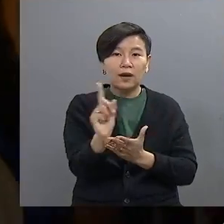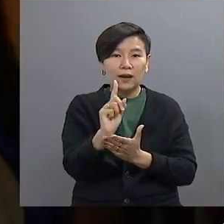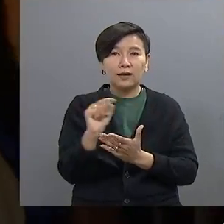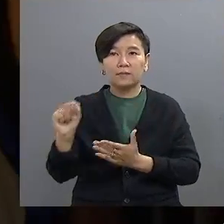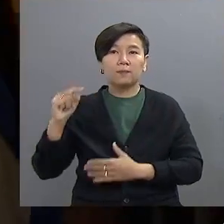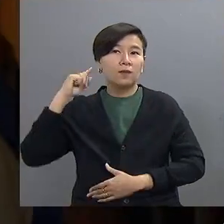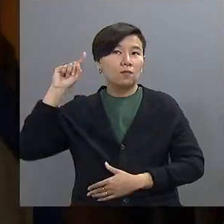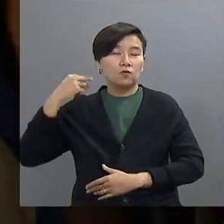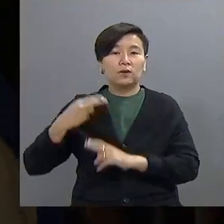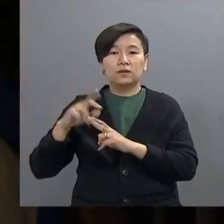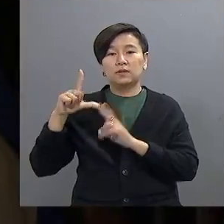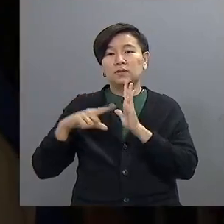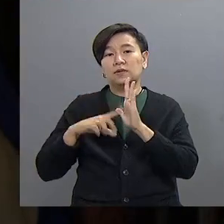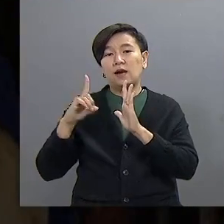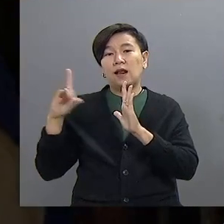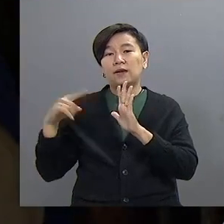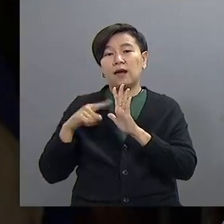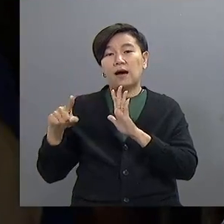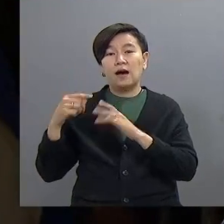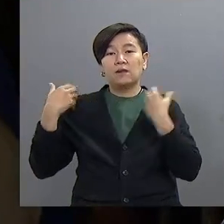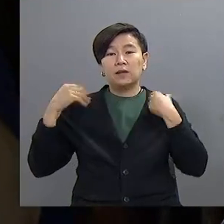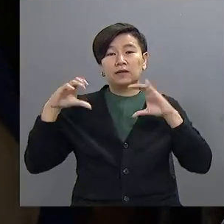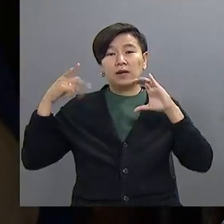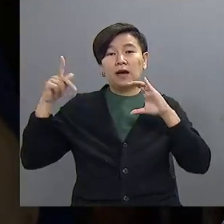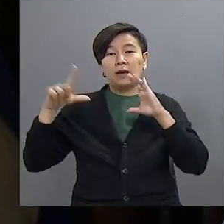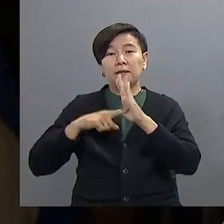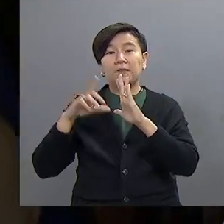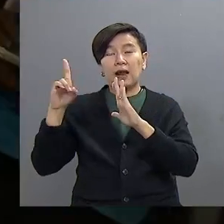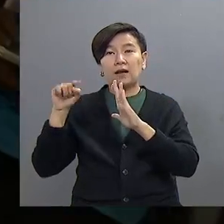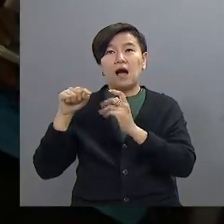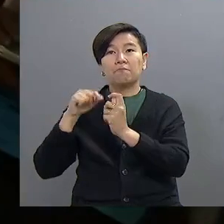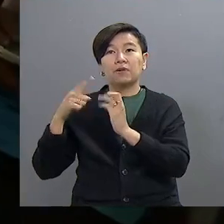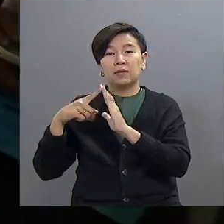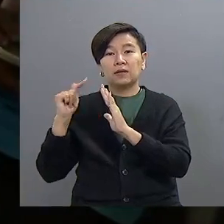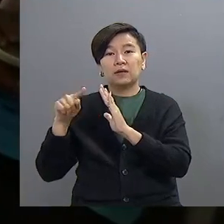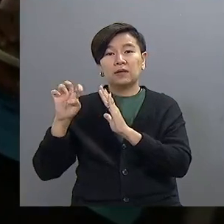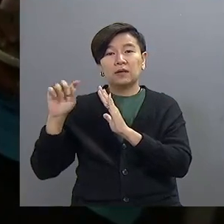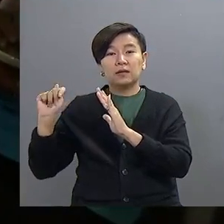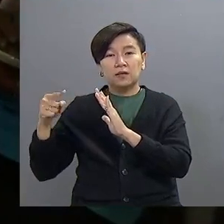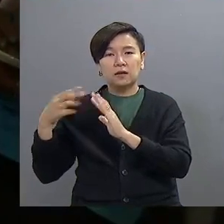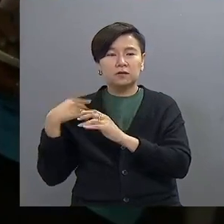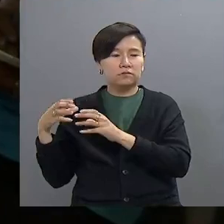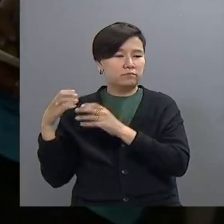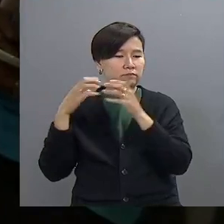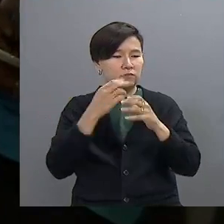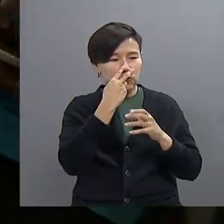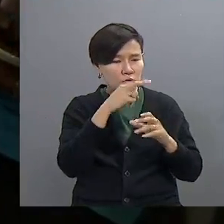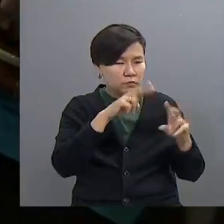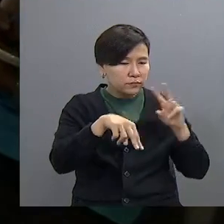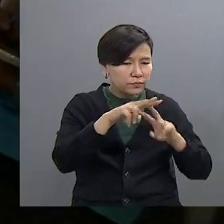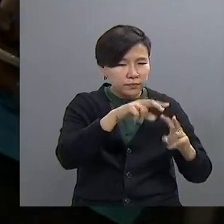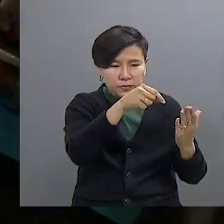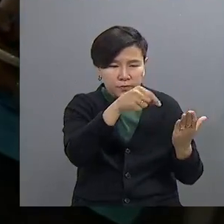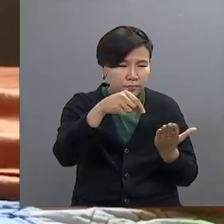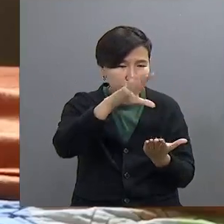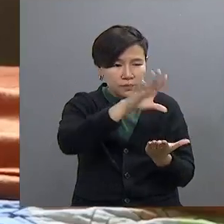หนองบัวค่ะเป็นปลัดอำเภอเทิงท่านก็ลงพื้นที่ไปสำรวจแล้วก็หาแนวทางช่วยเหลือครอบครัวนี้นะคะก็ตรวจสอบพบว่าครอบครัวนี้